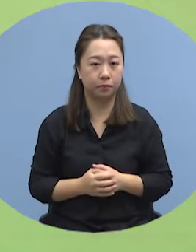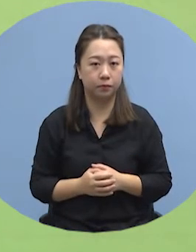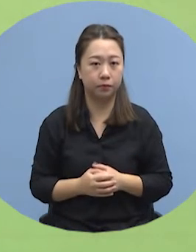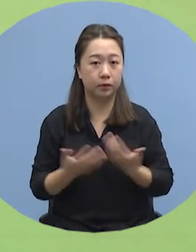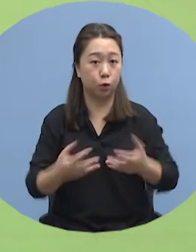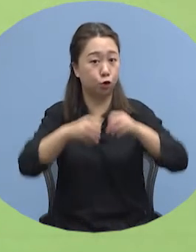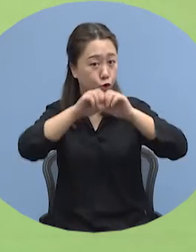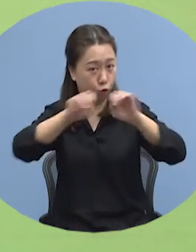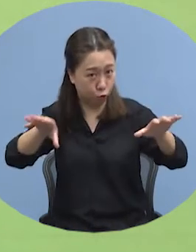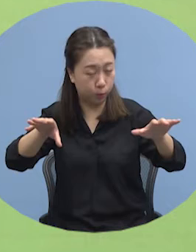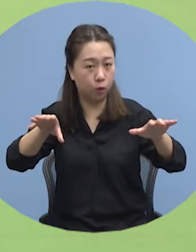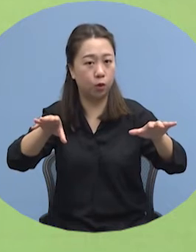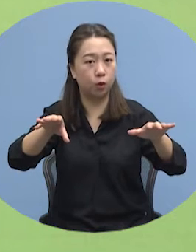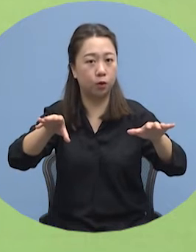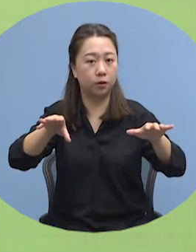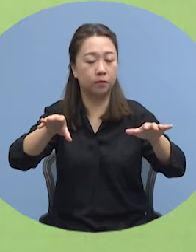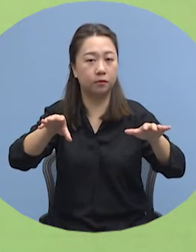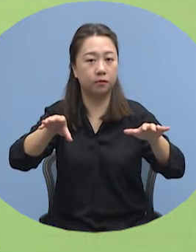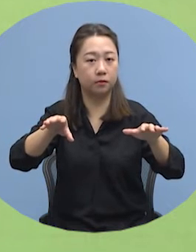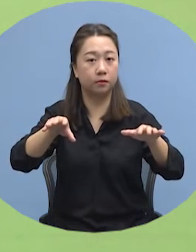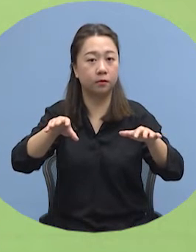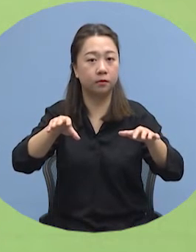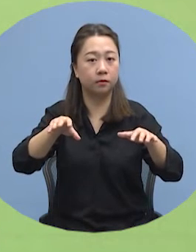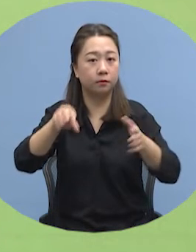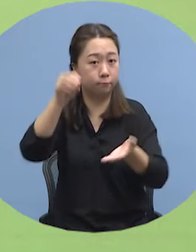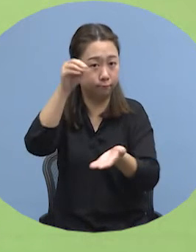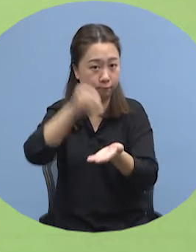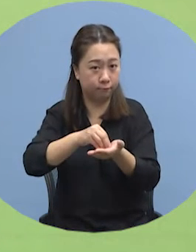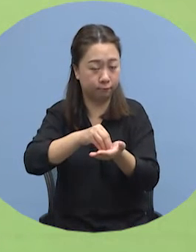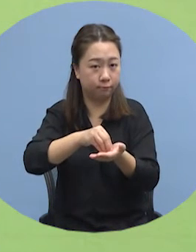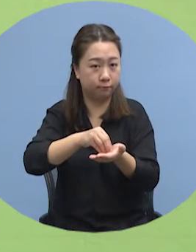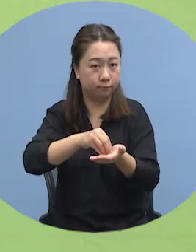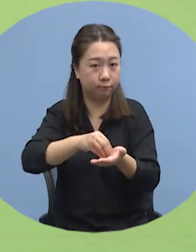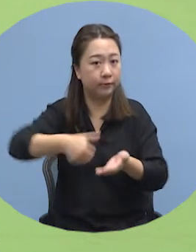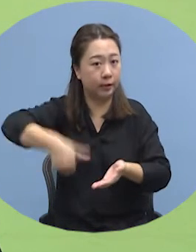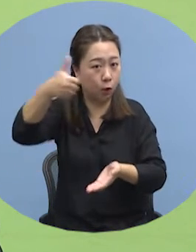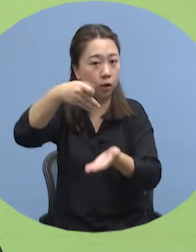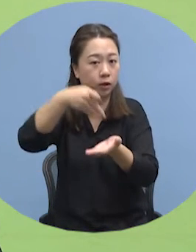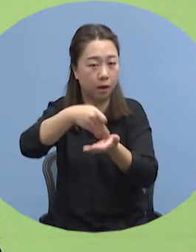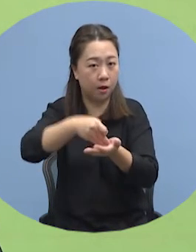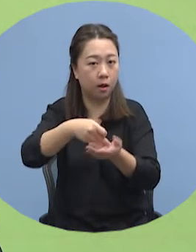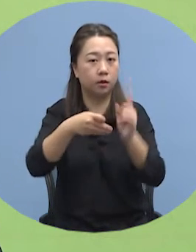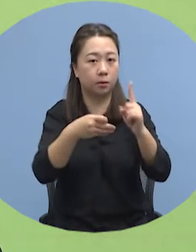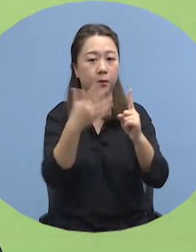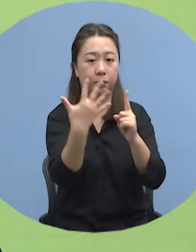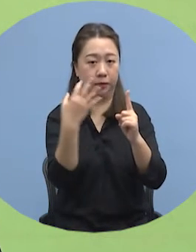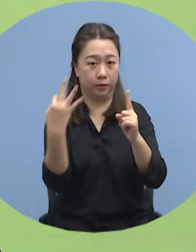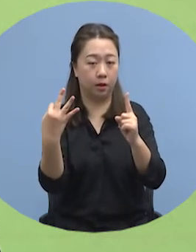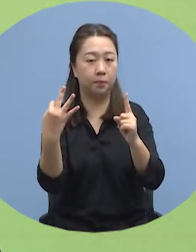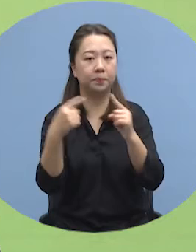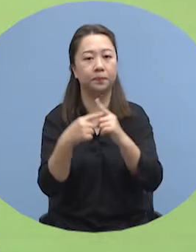我宣布結果如下：被裁定資格有效的有